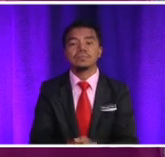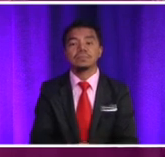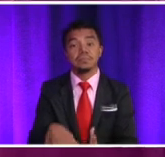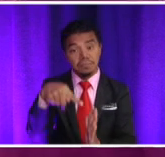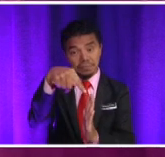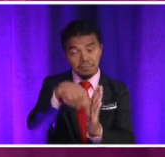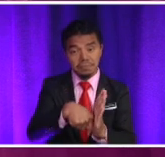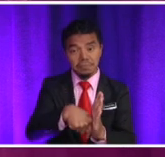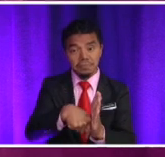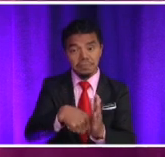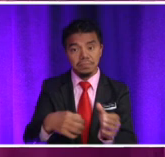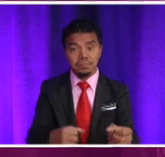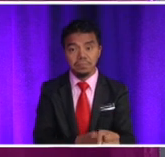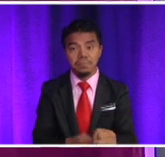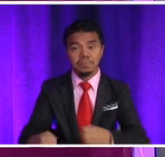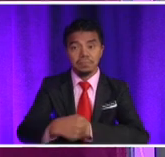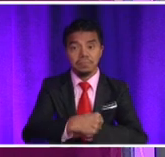kita lihat dekat sini